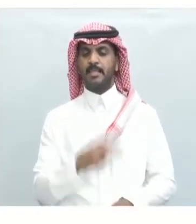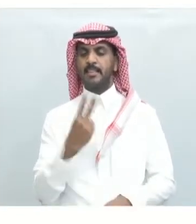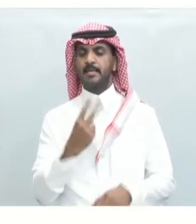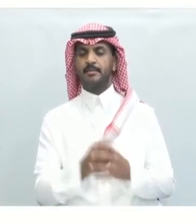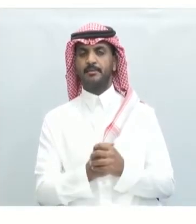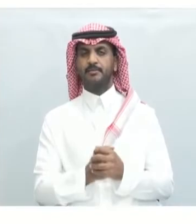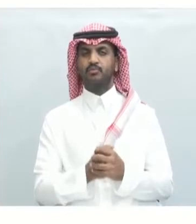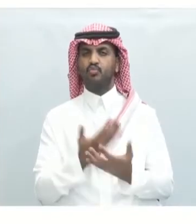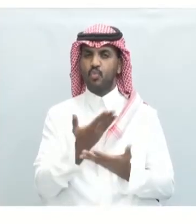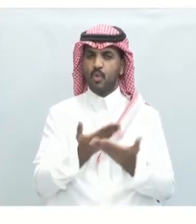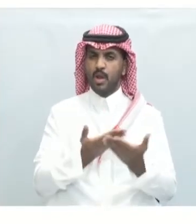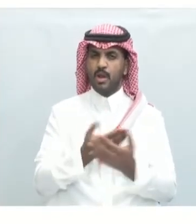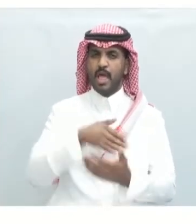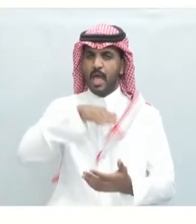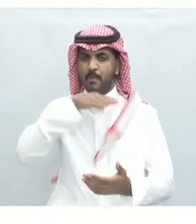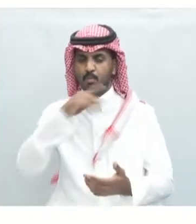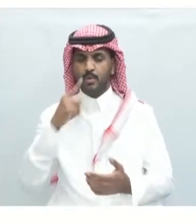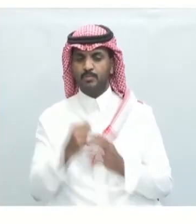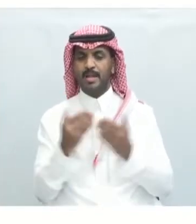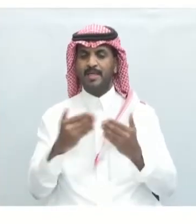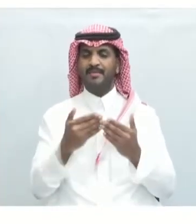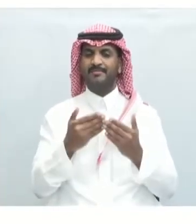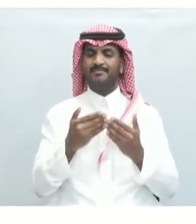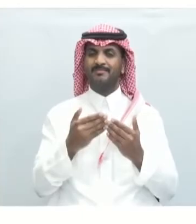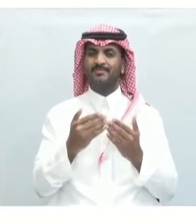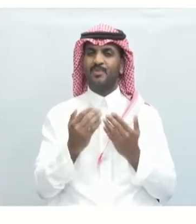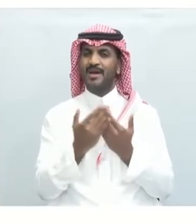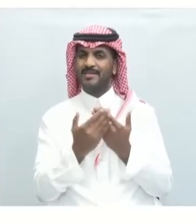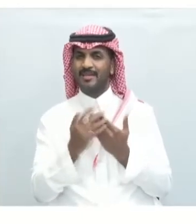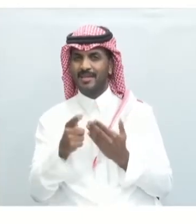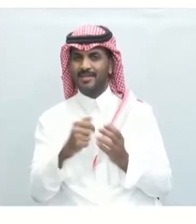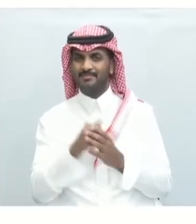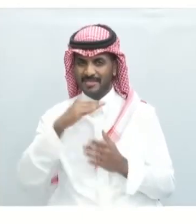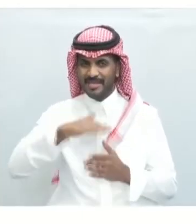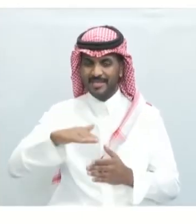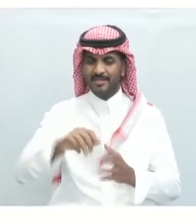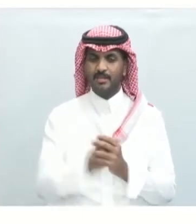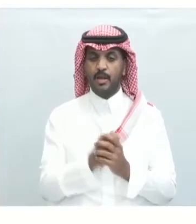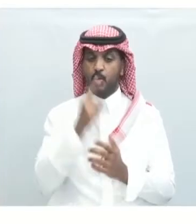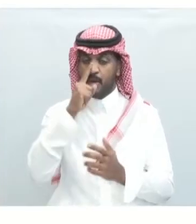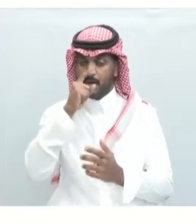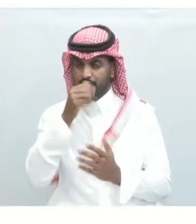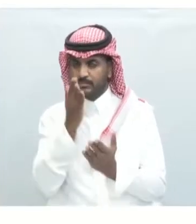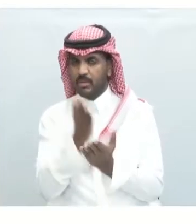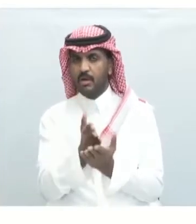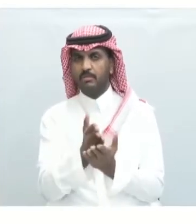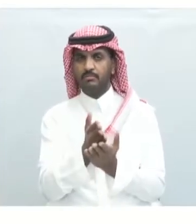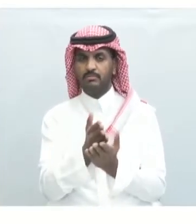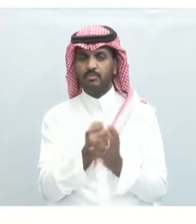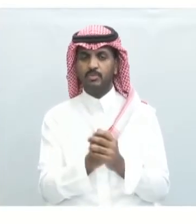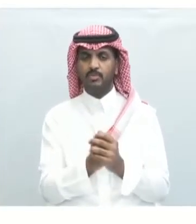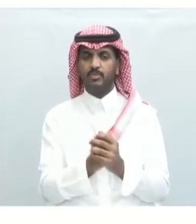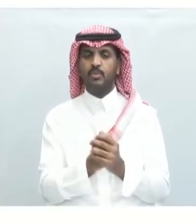ذلك بر الوالدين الوالدين احسن لك صغيرا فلهما حق الطاعه والاحسان وقضاء وقضاء